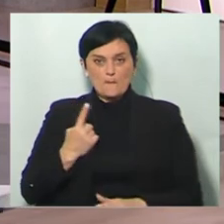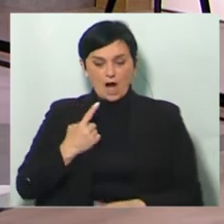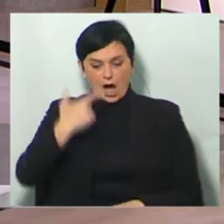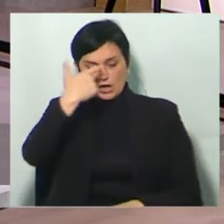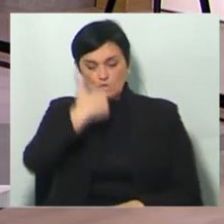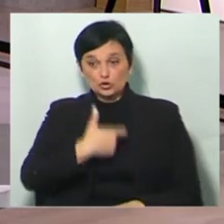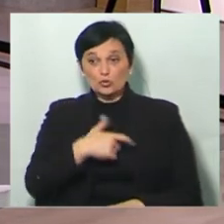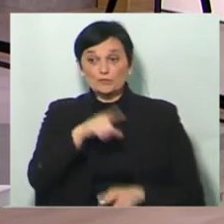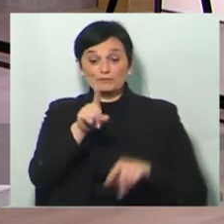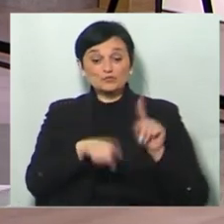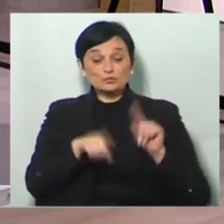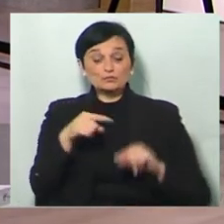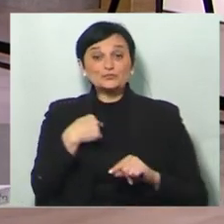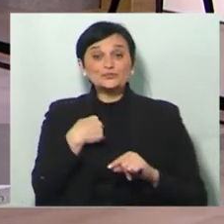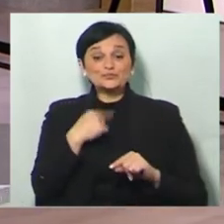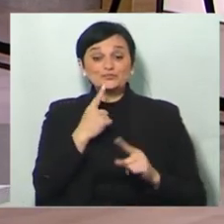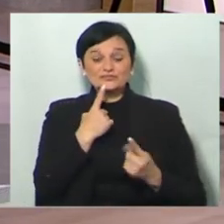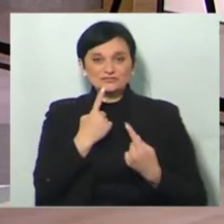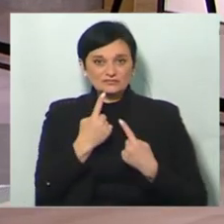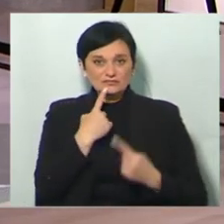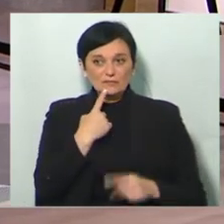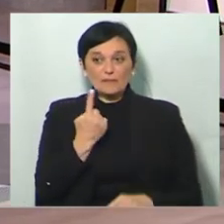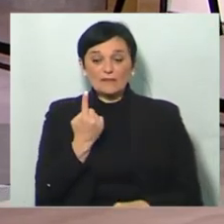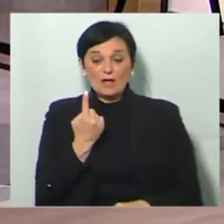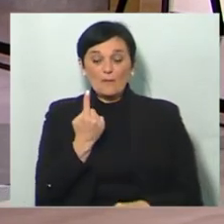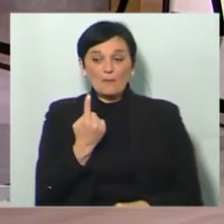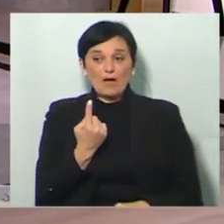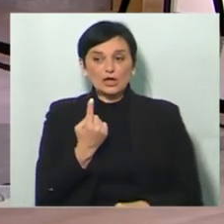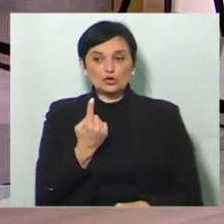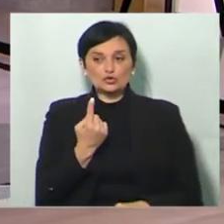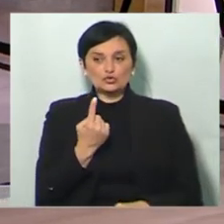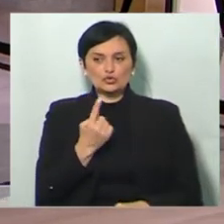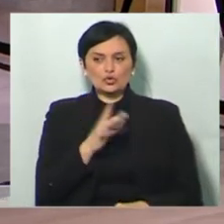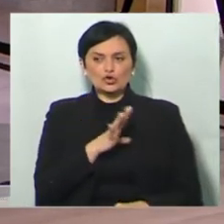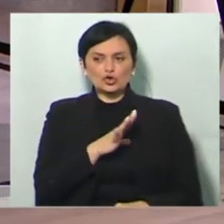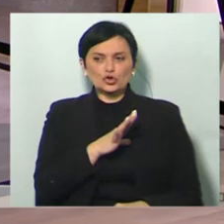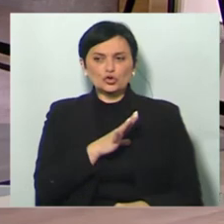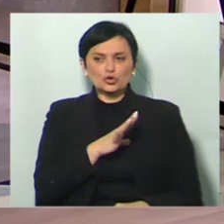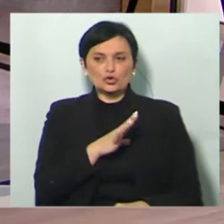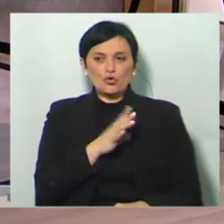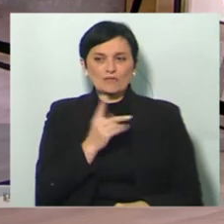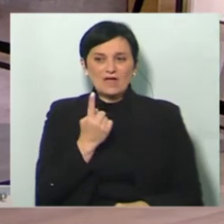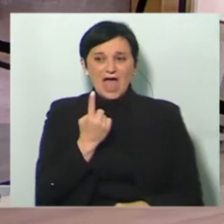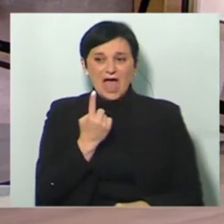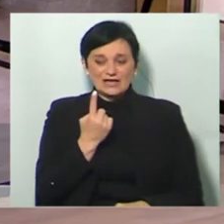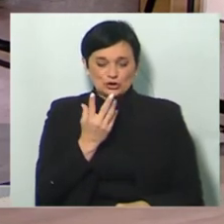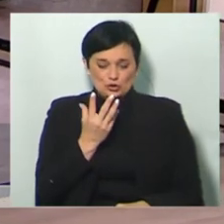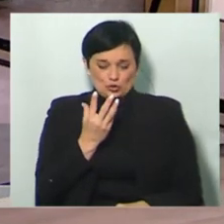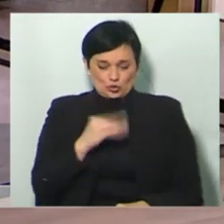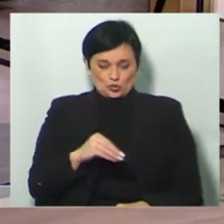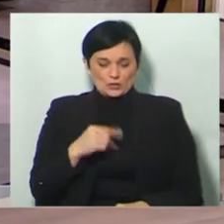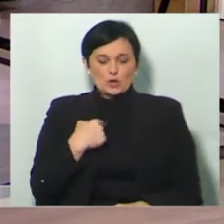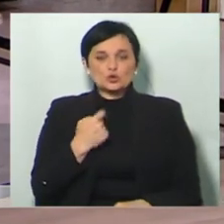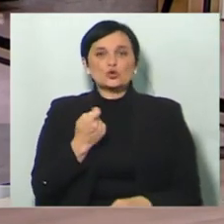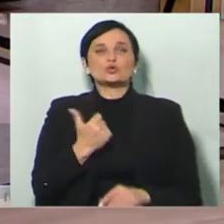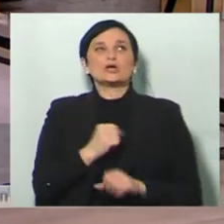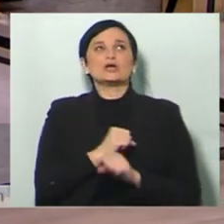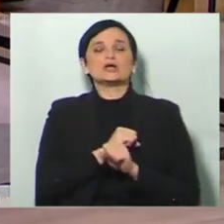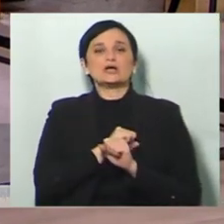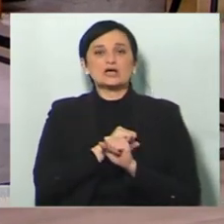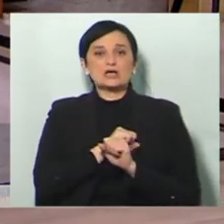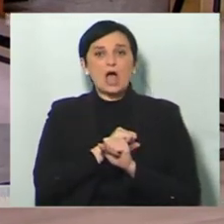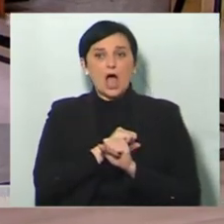აი ხა ჩვენ რასაც ვაპარაკობთ, რომ ვთქვათ მარტო იყო და ერთი წუთი ვთქვათ მე ცოტახანი დავისვენ,